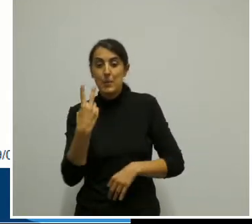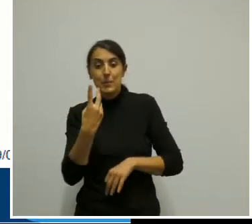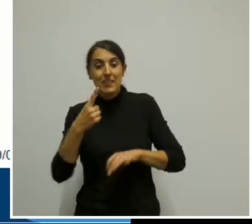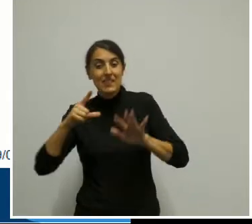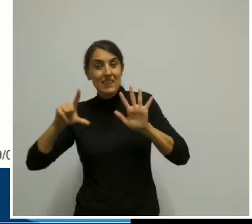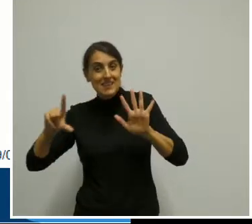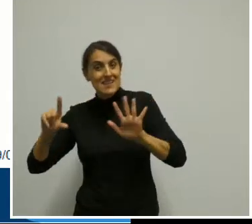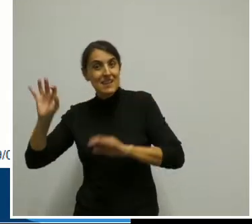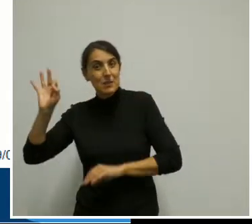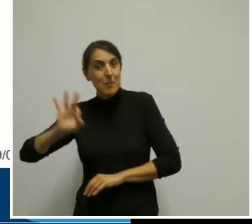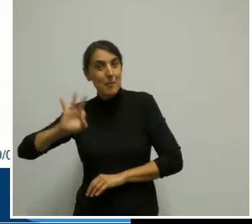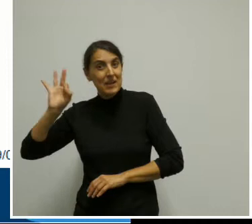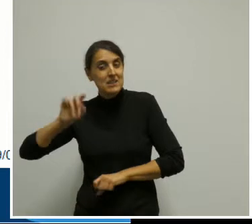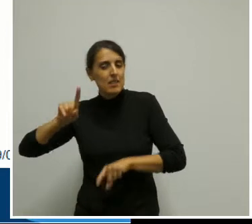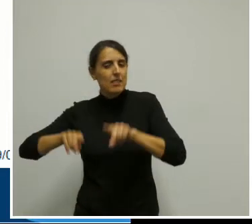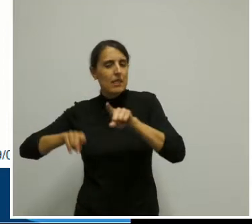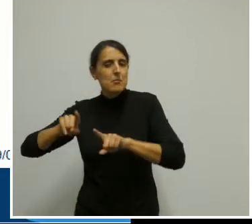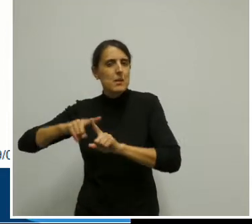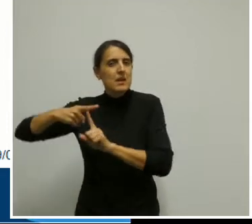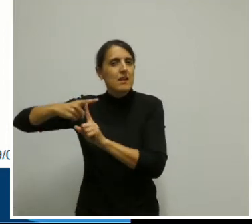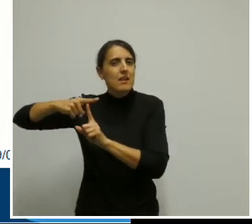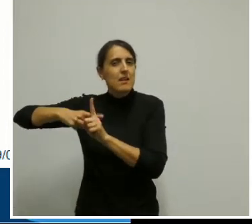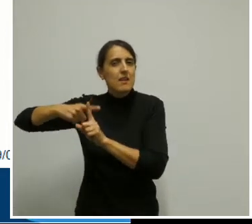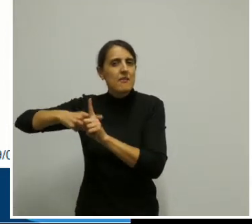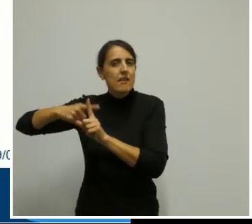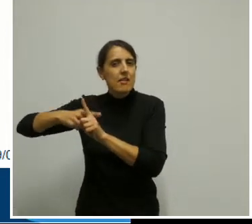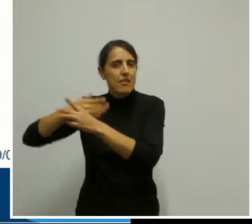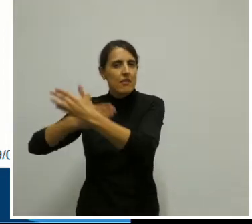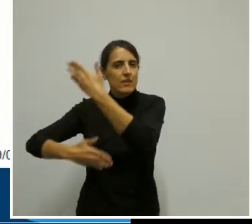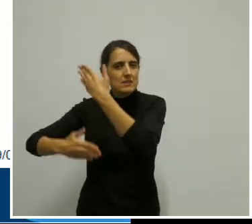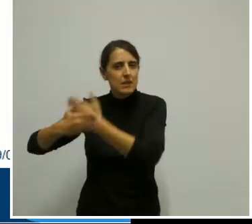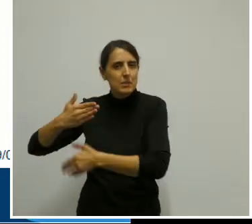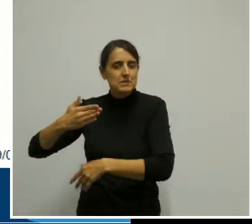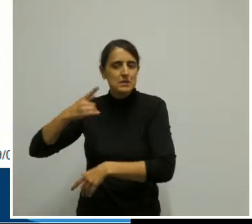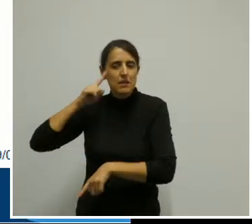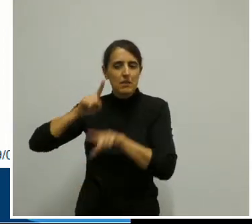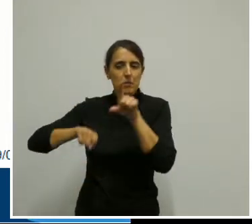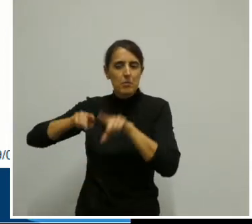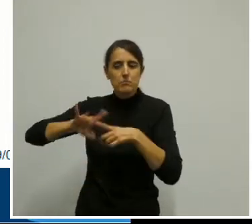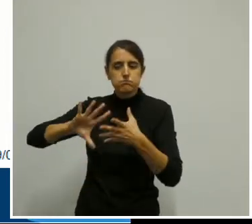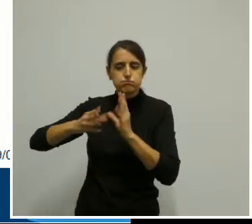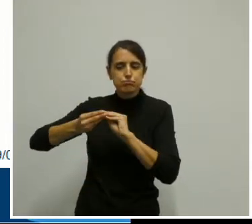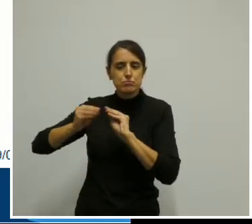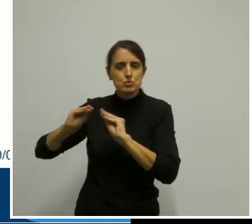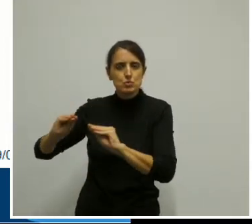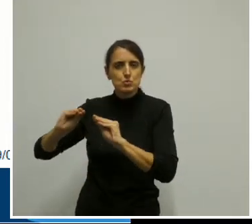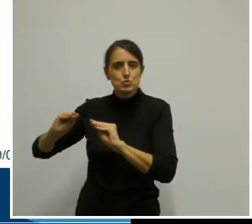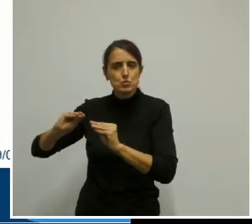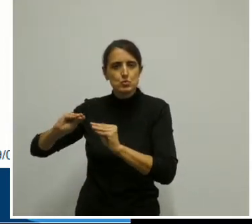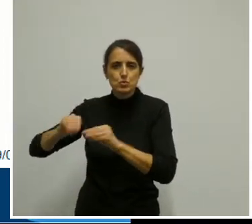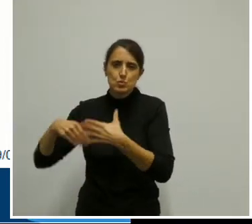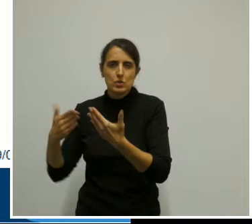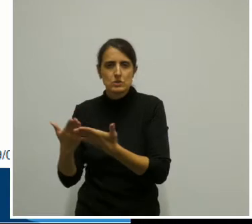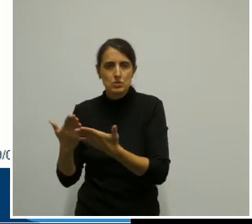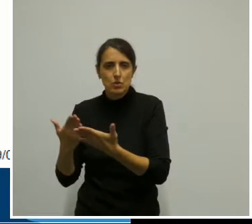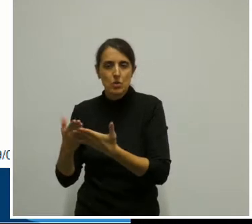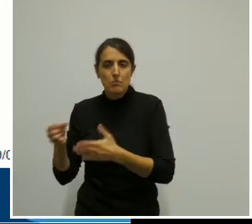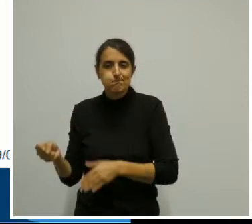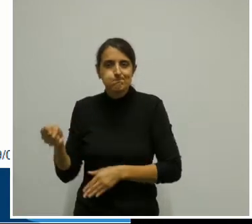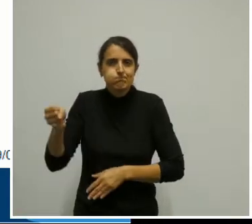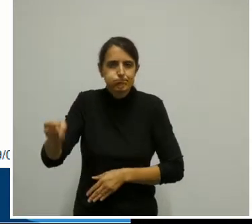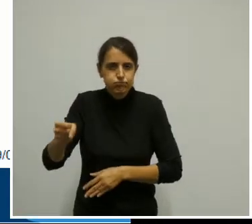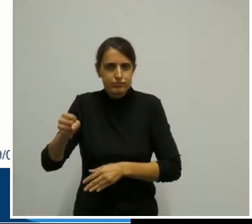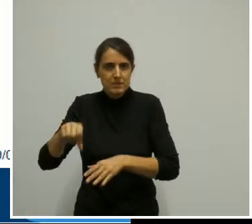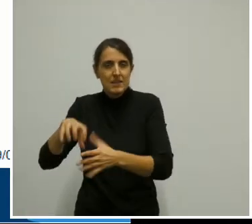27%, depenent del grau i del que es consideri millor per la seva escolarització, estan en centres d'educació